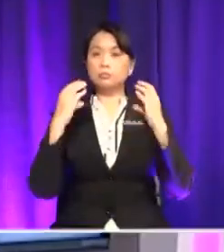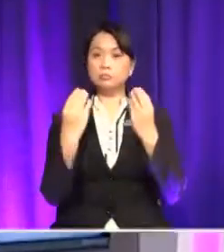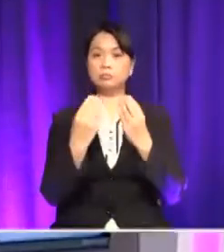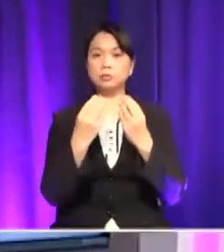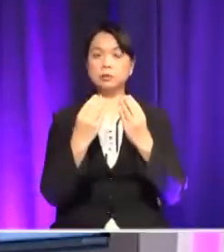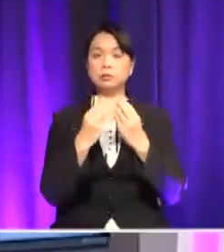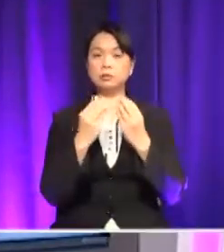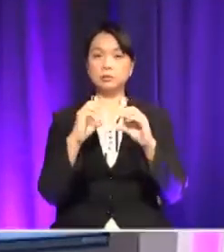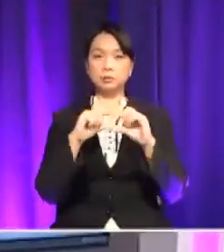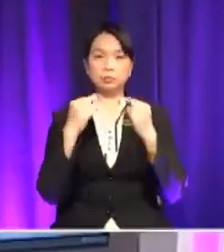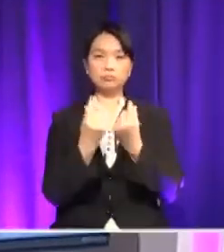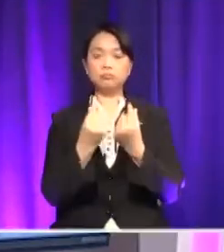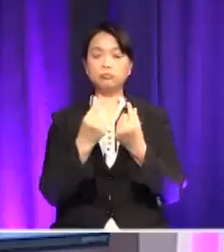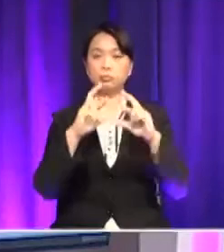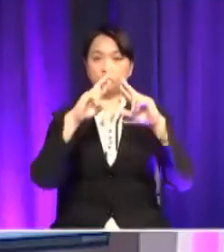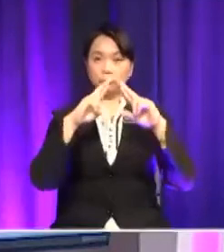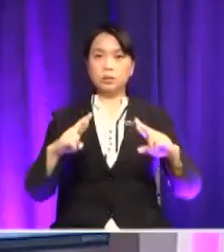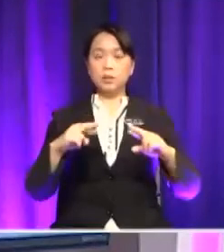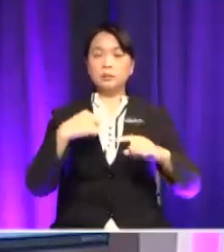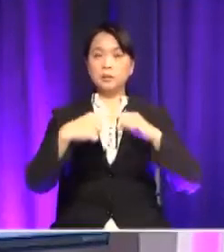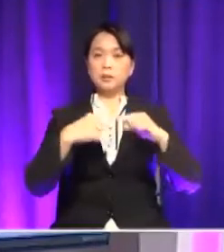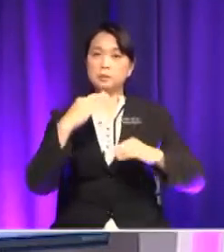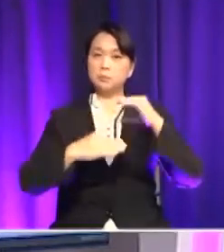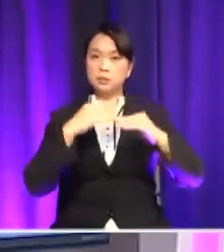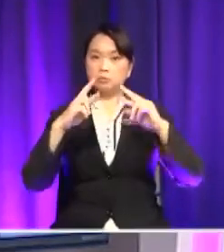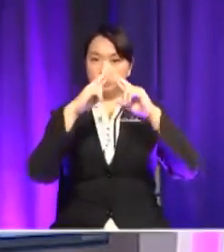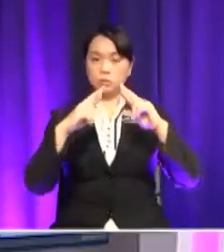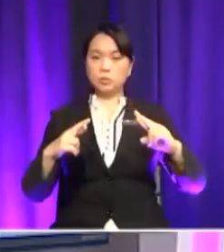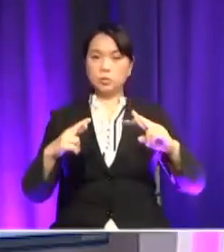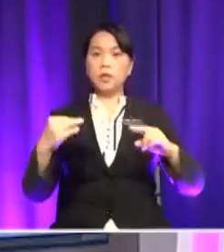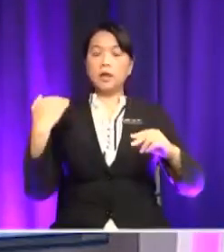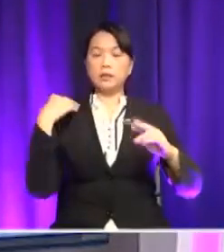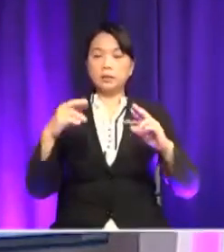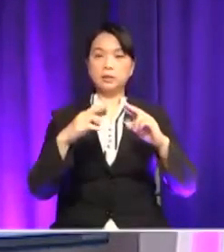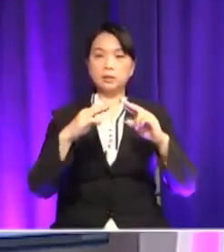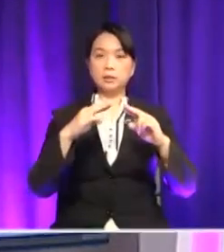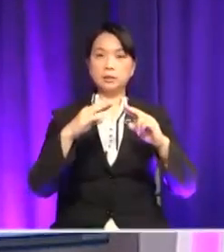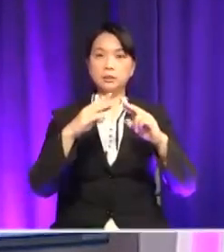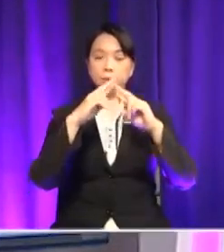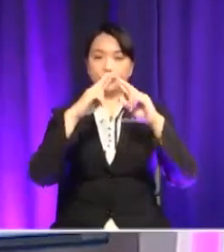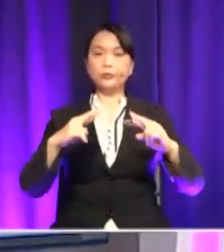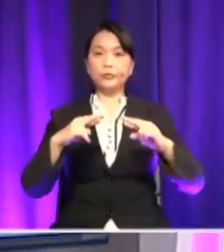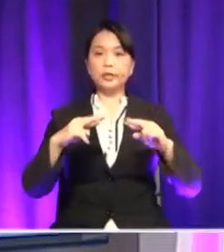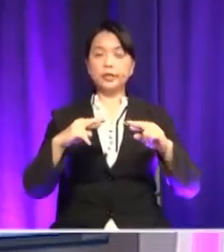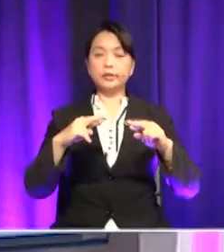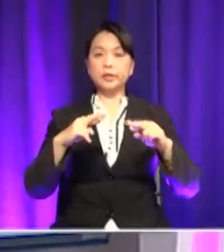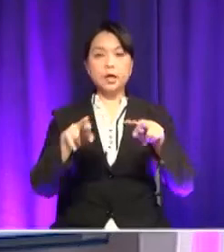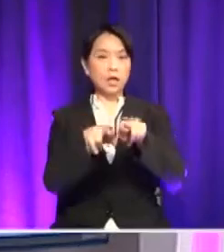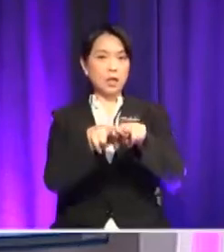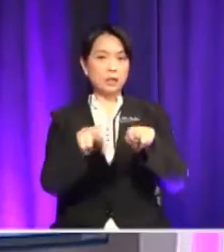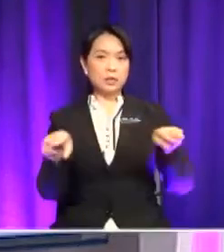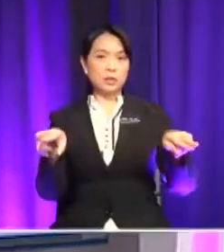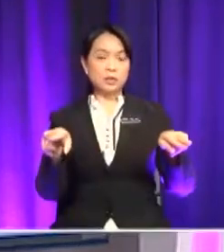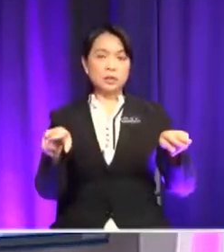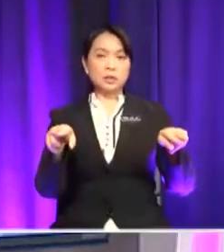Okey, pembinaan bumbung yang pertama ialah bumbung rata. Bumbung rata ni dia punya darjah ketinggian dia